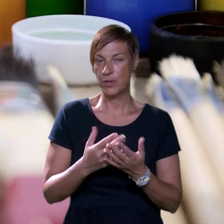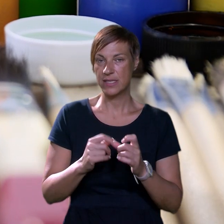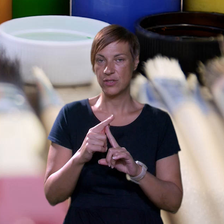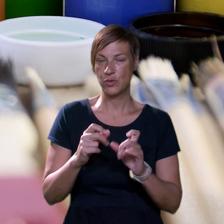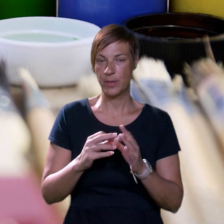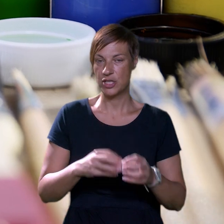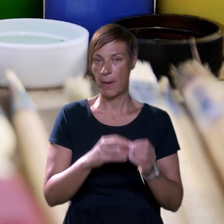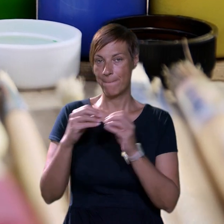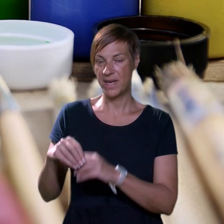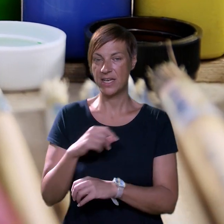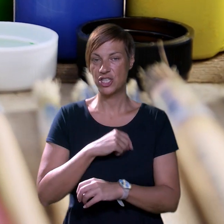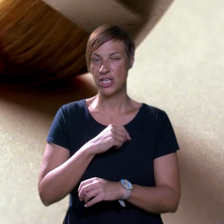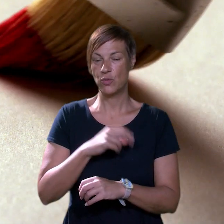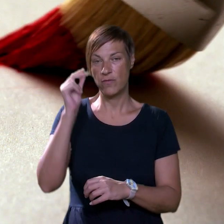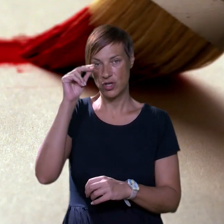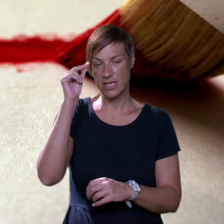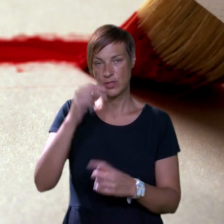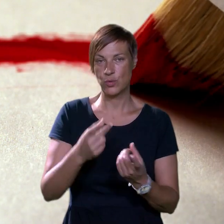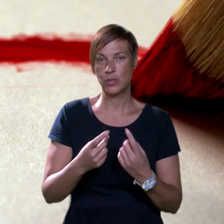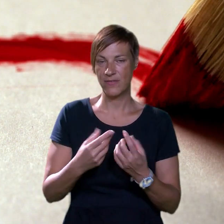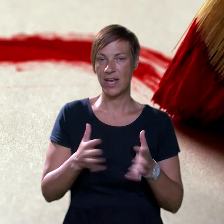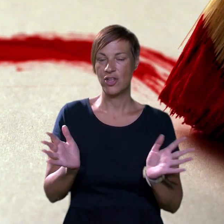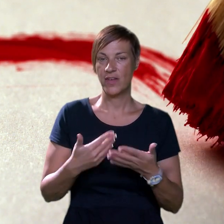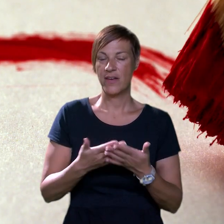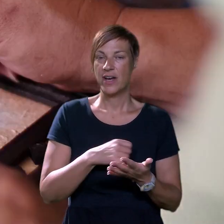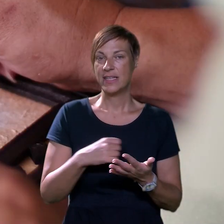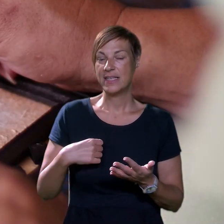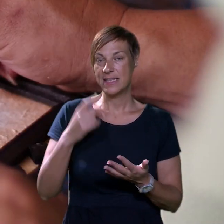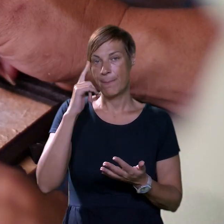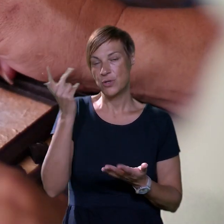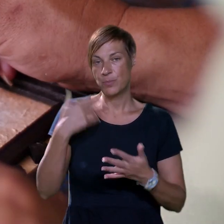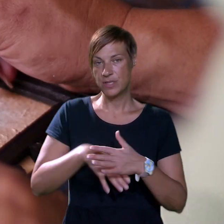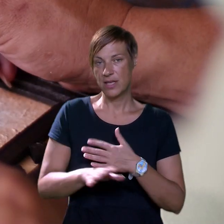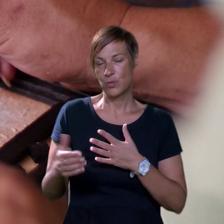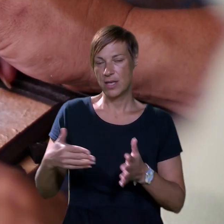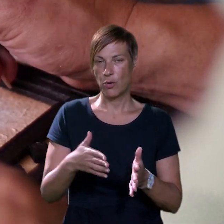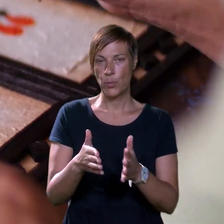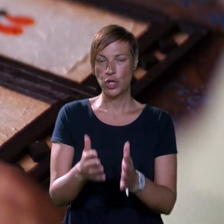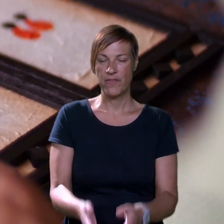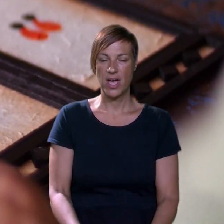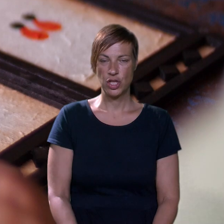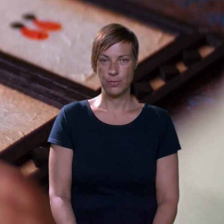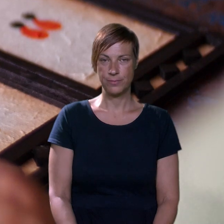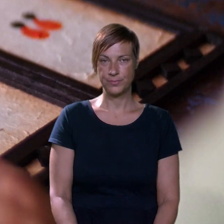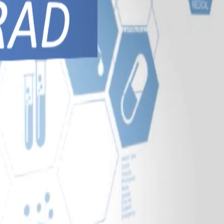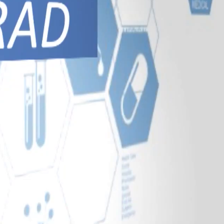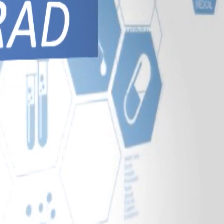tako postaje suptilan način prenošenja duhovnog iskustva, ali i otvara vrata samospoznaji i unutarnjem putovanju.